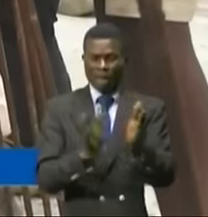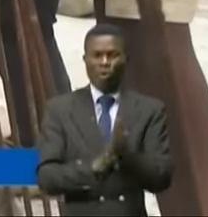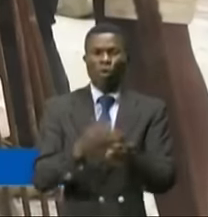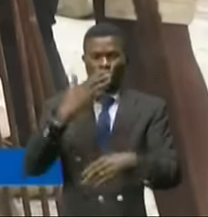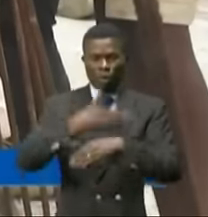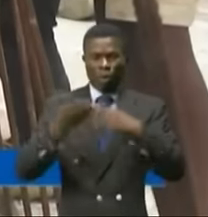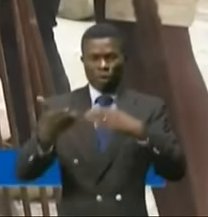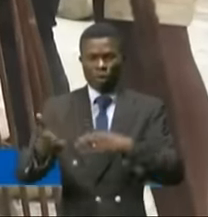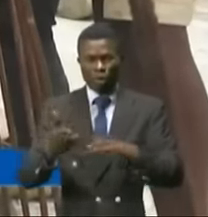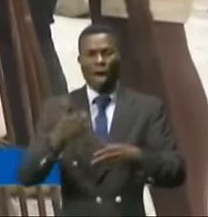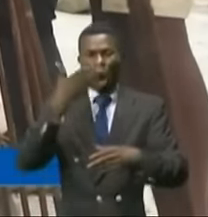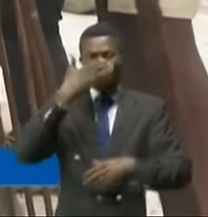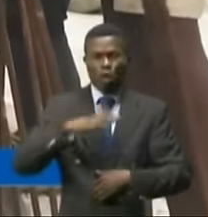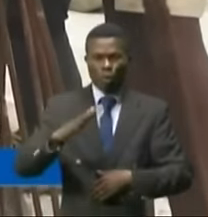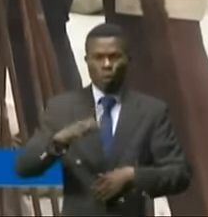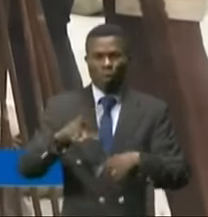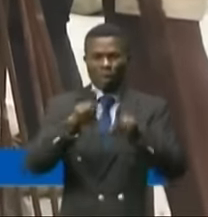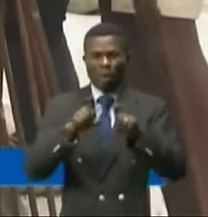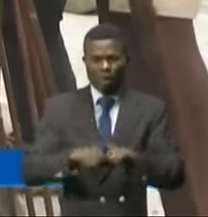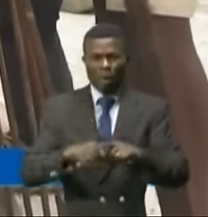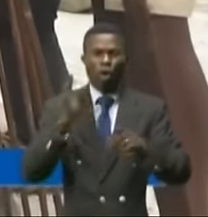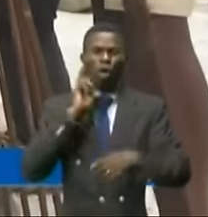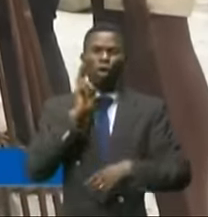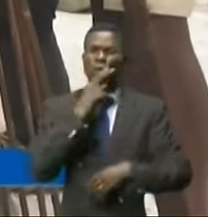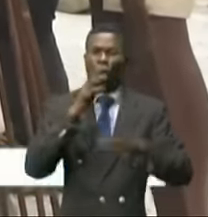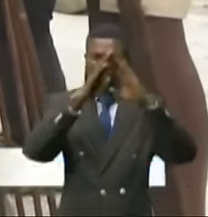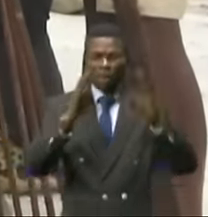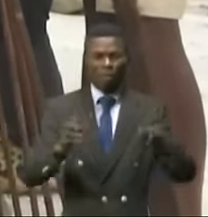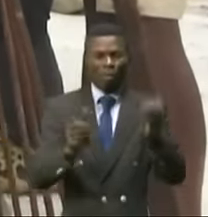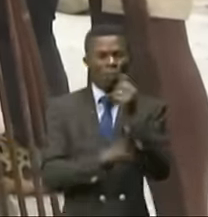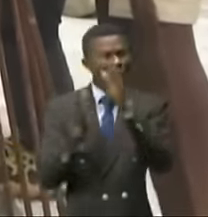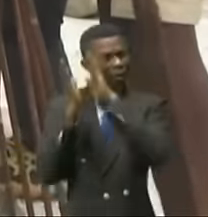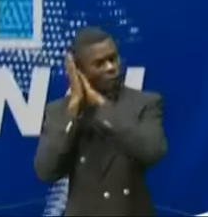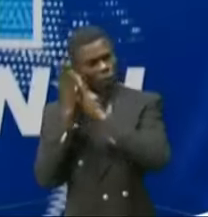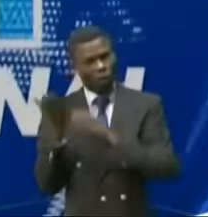scolaires, sanitaires, hôtelières et des maisons d'habitation.